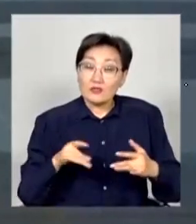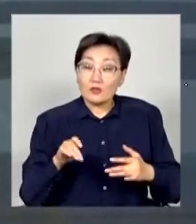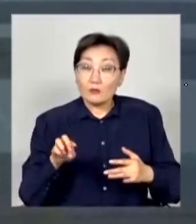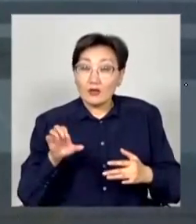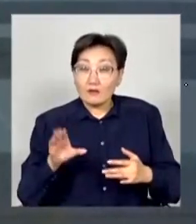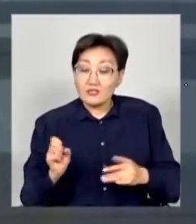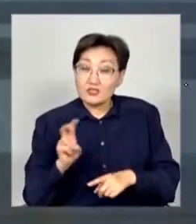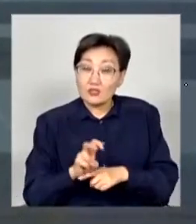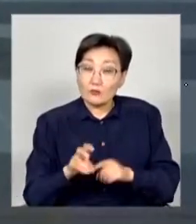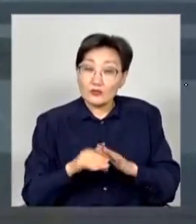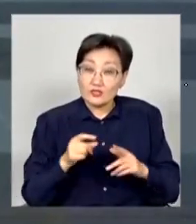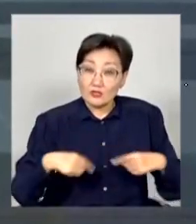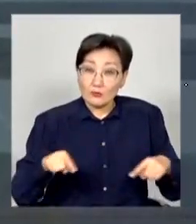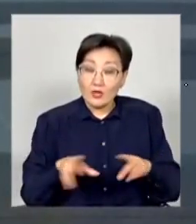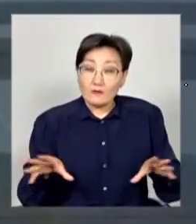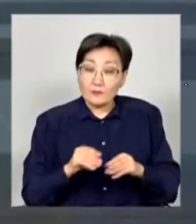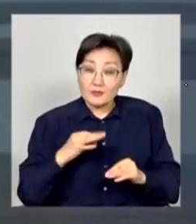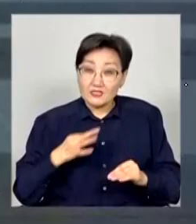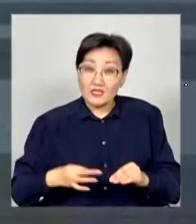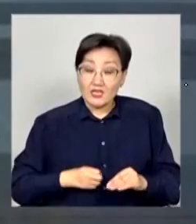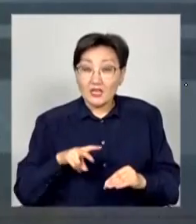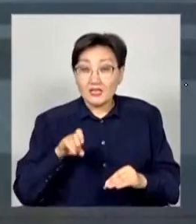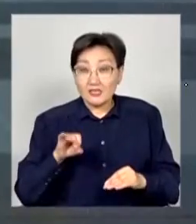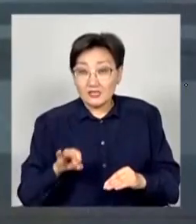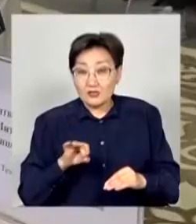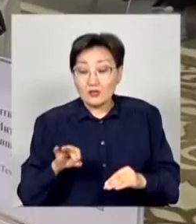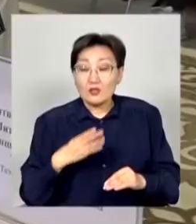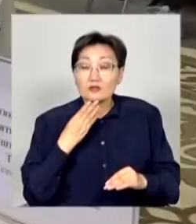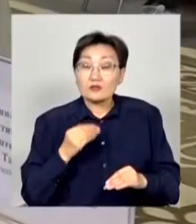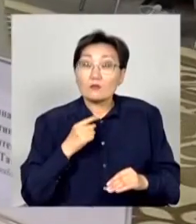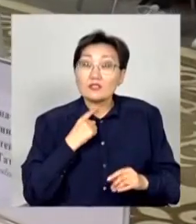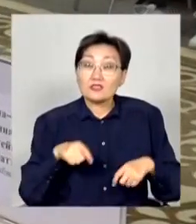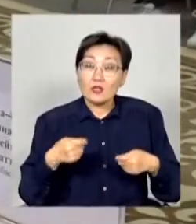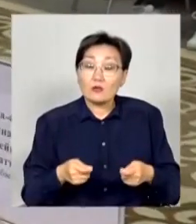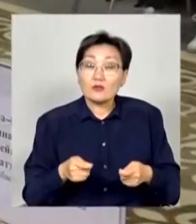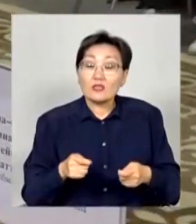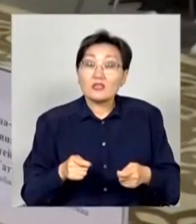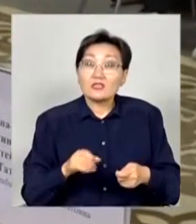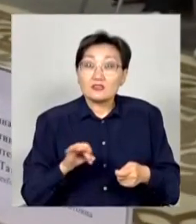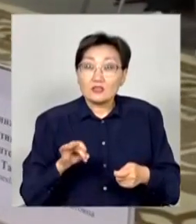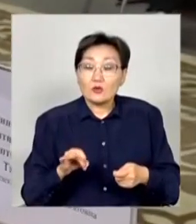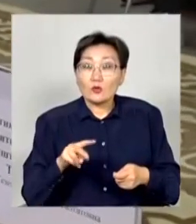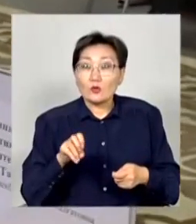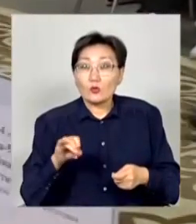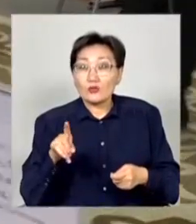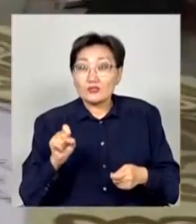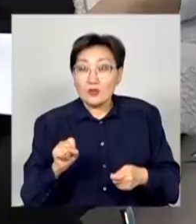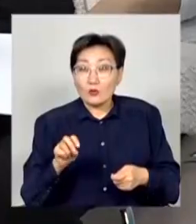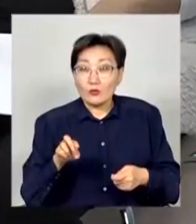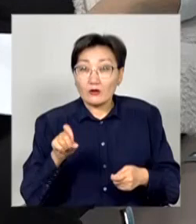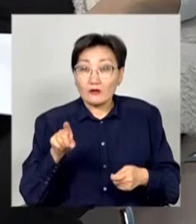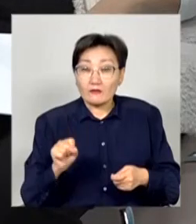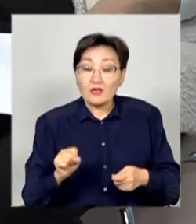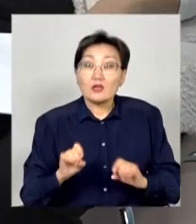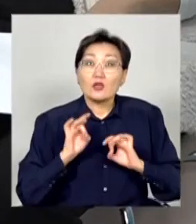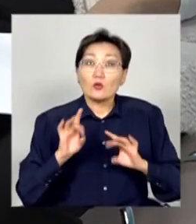Рымбаева пришла на участок вместе с сыном Али Окаповым. Свой голос за будущего президента отдала и Луиза Обухова, более известная